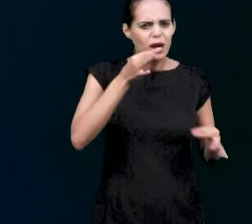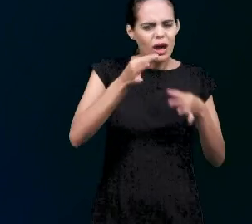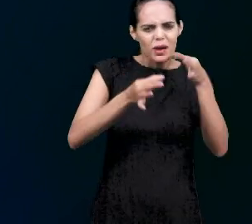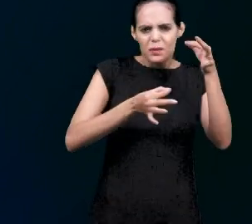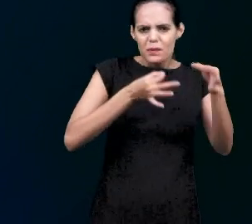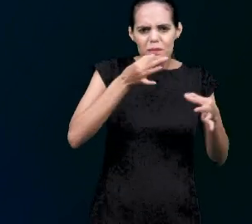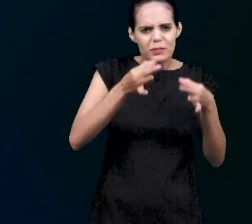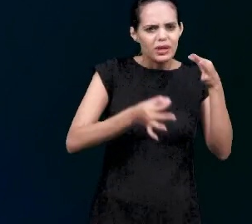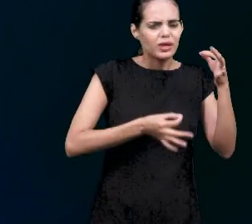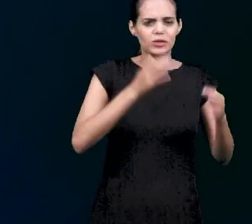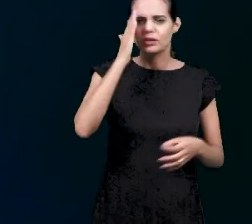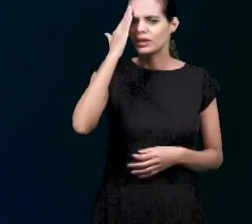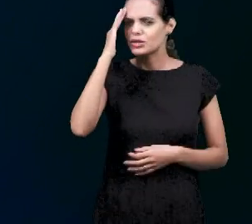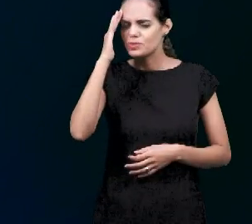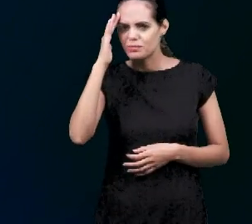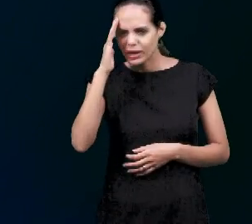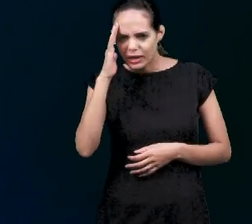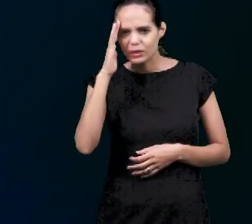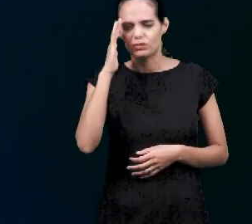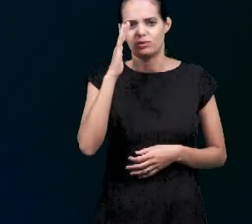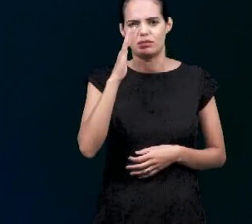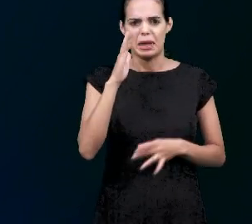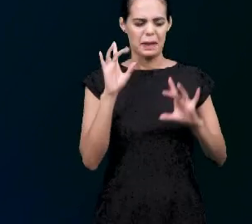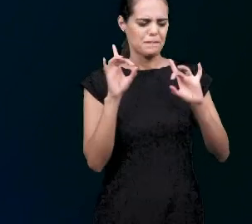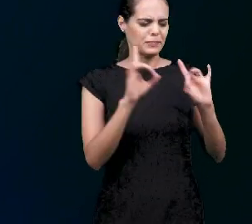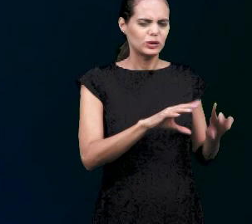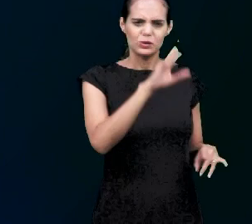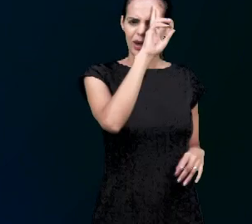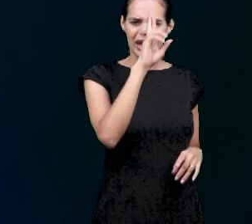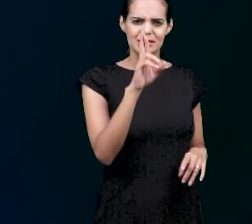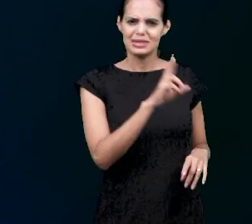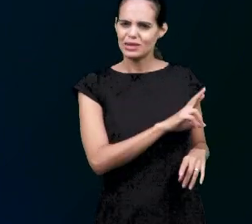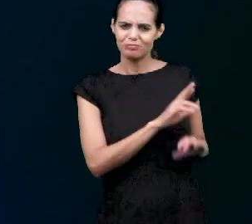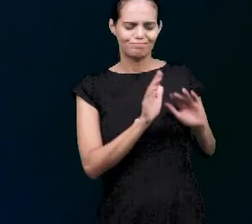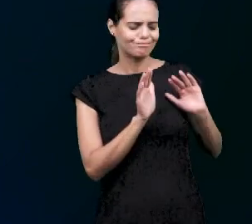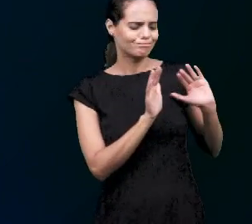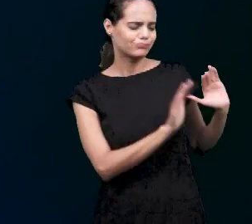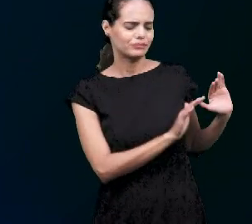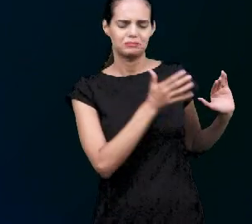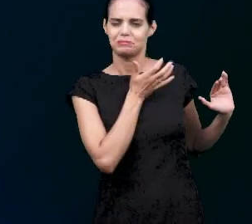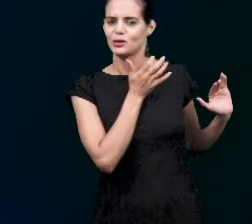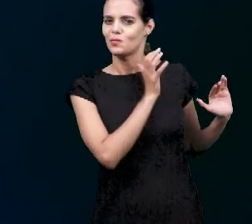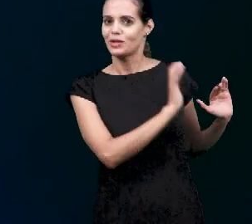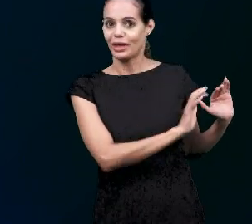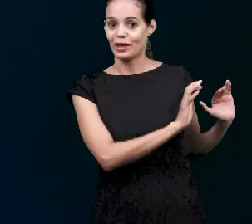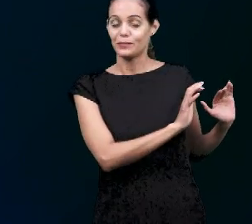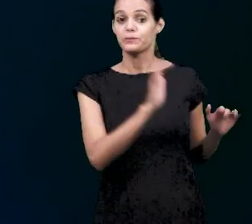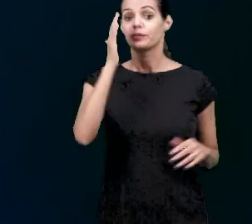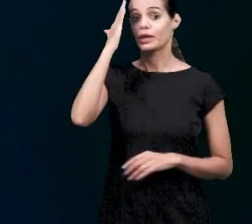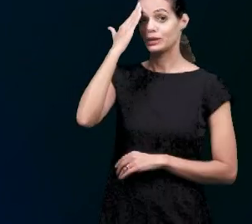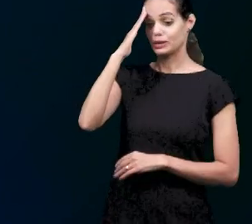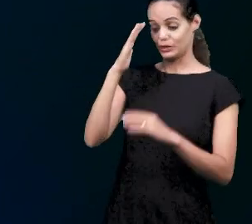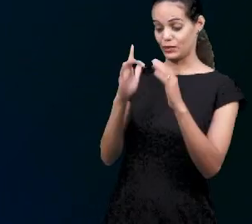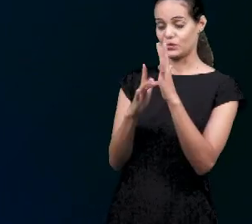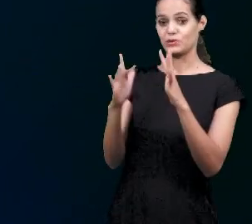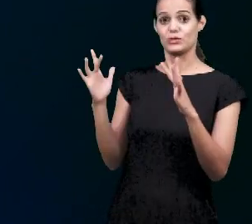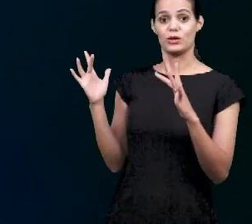annoncé dans la ville le salut. L'acte de la femme ici, quand elle a abandonné sa